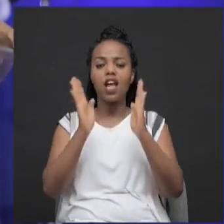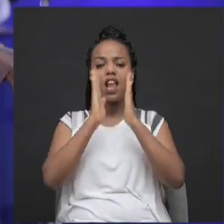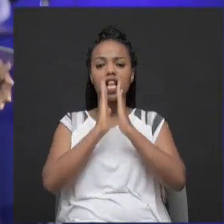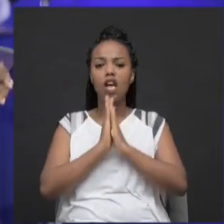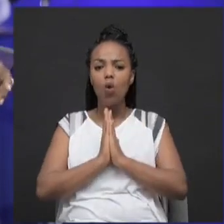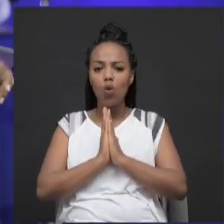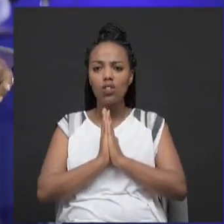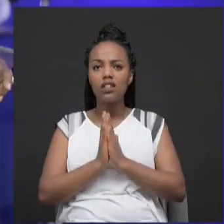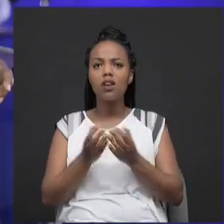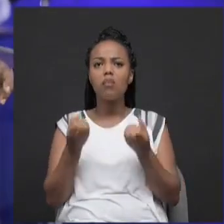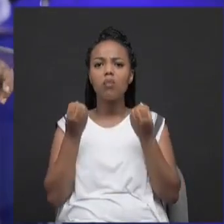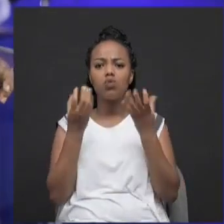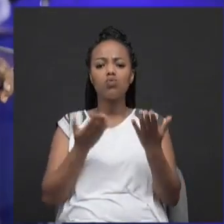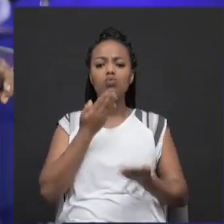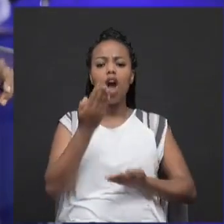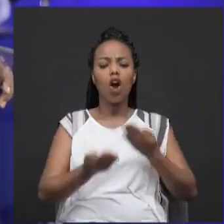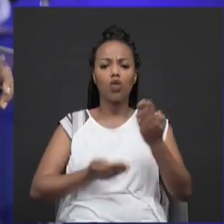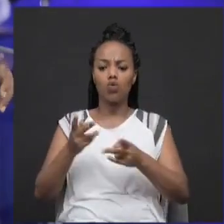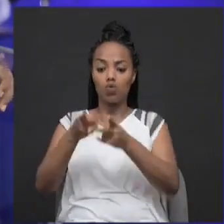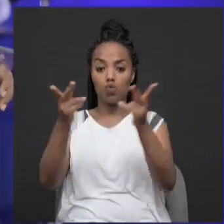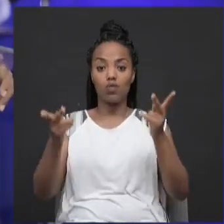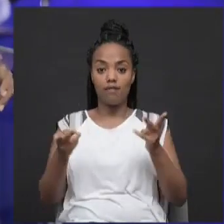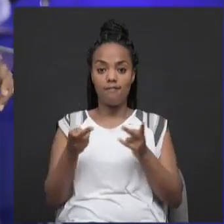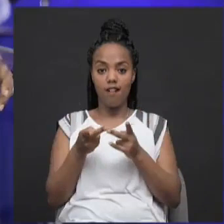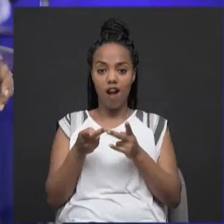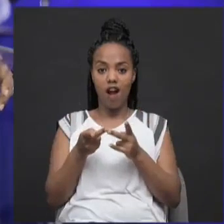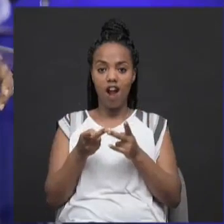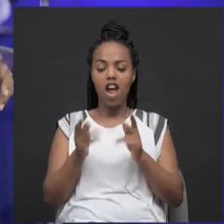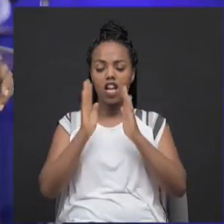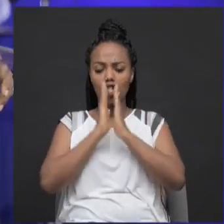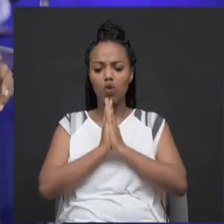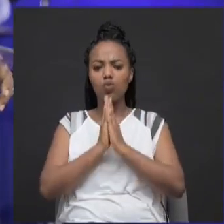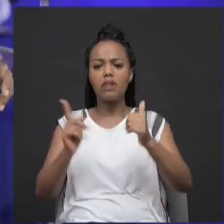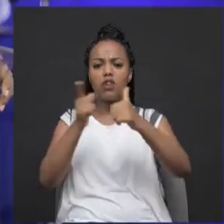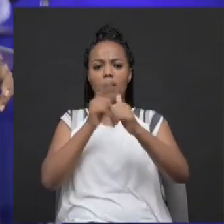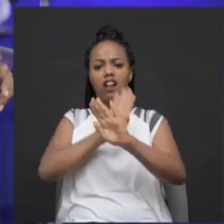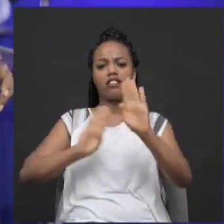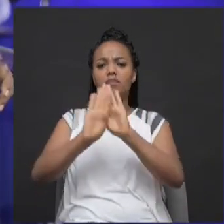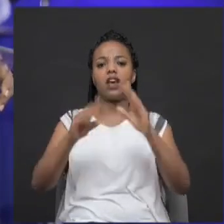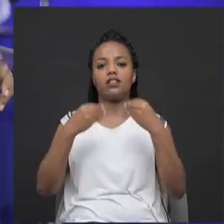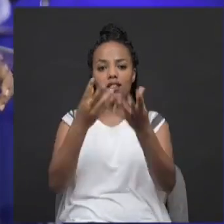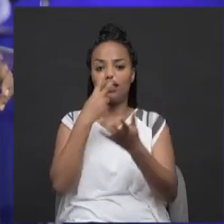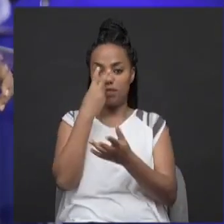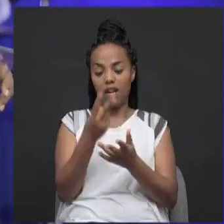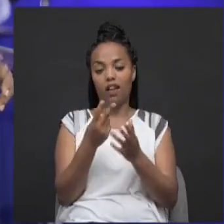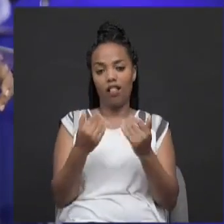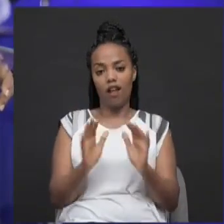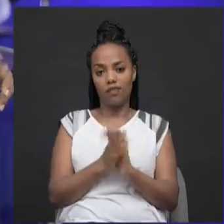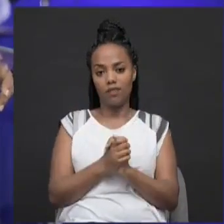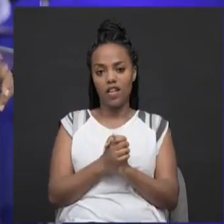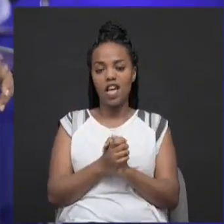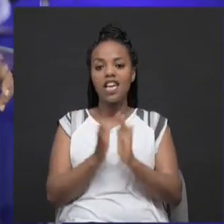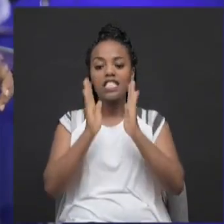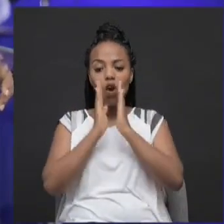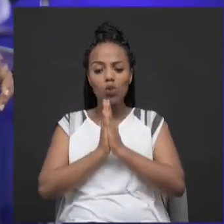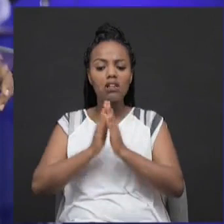ለጸሎት በብዙ ያገልግሎቱ ስፍራ ለጸሎት ቅድሚያ ሲሰጥ እንመለከታለን።